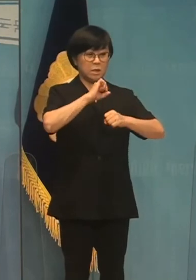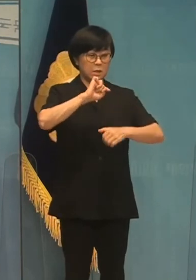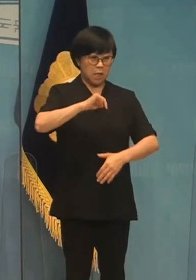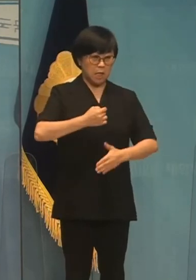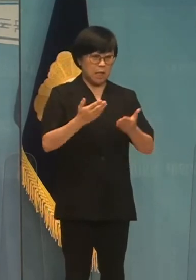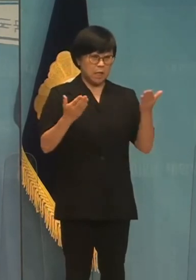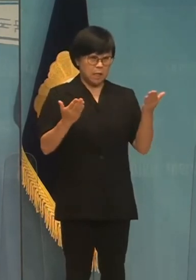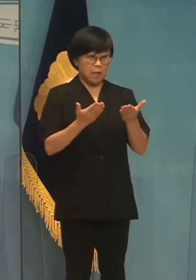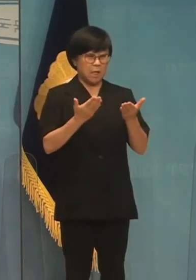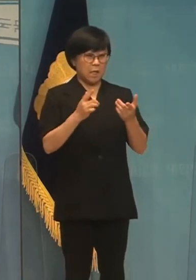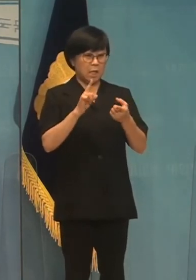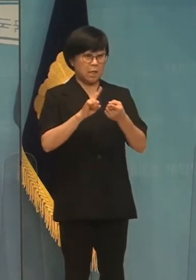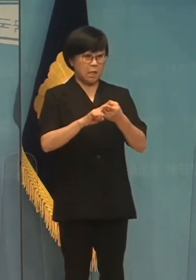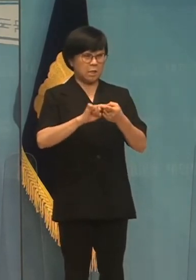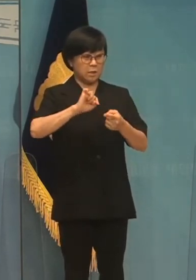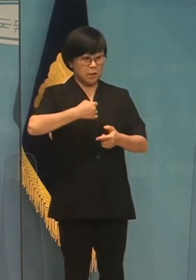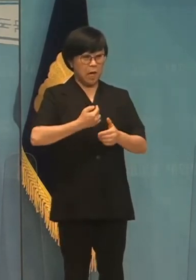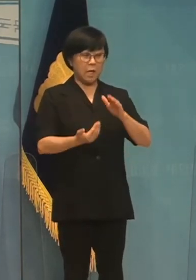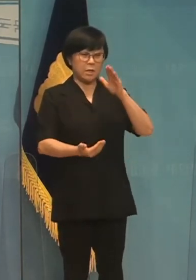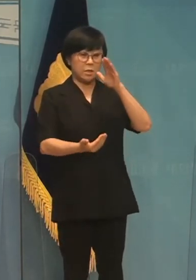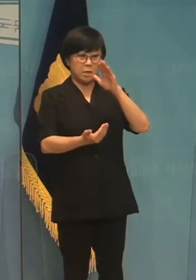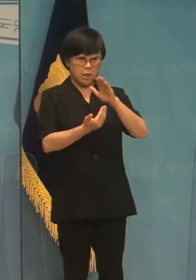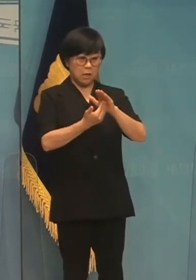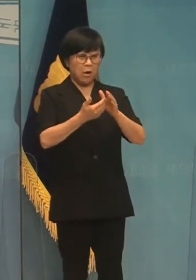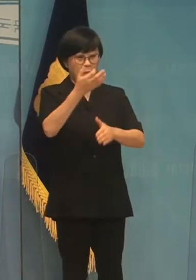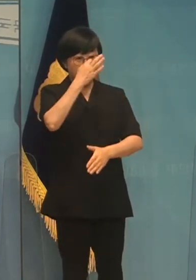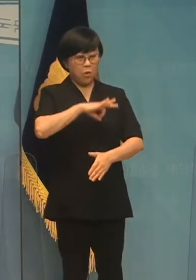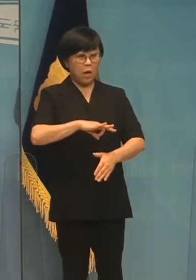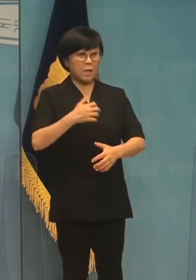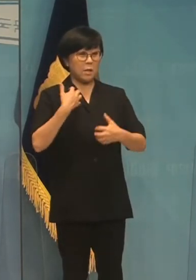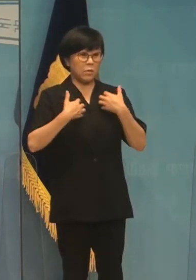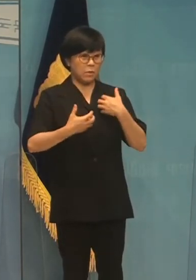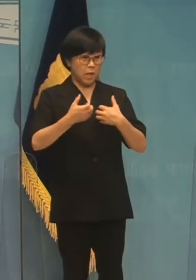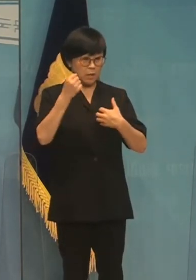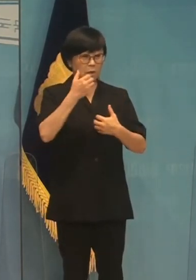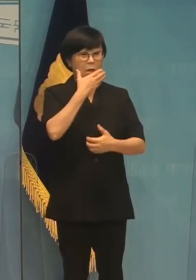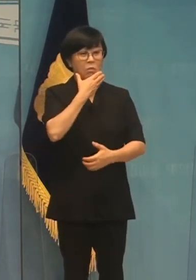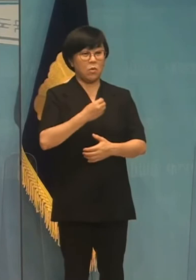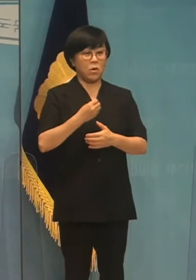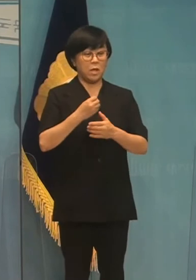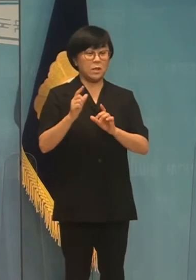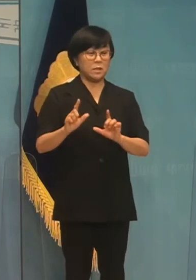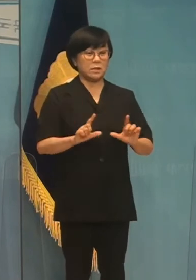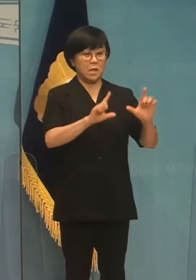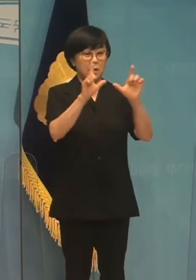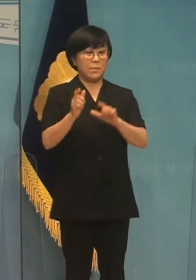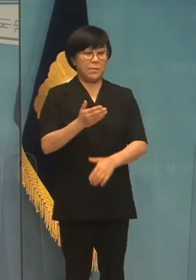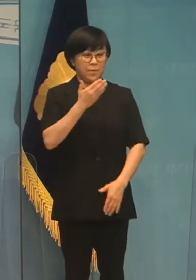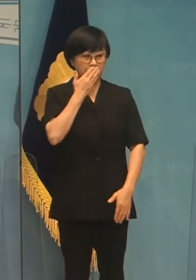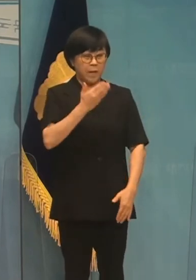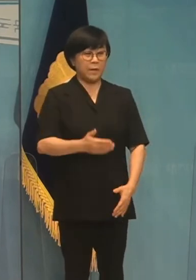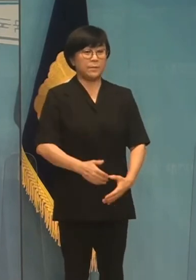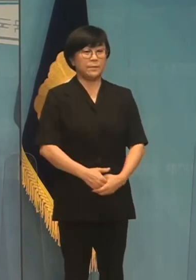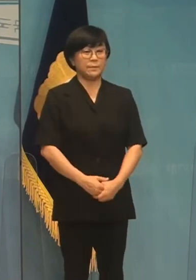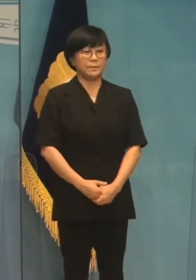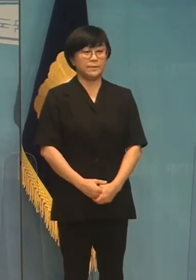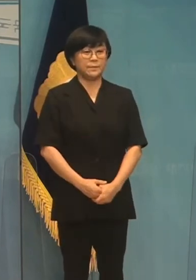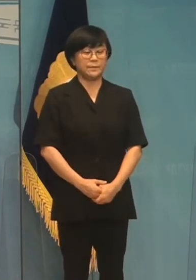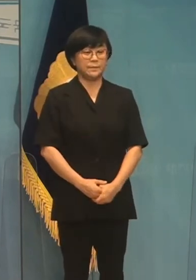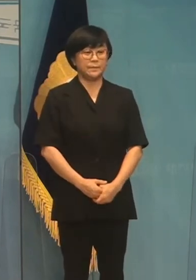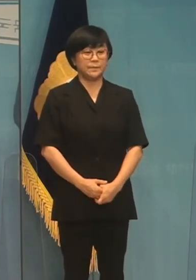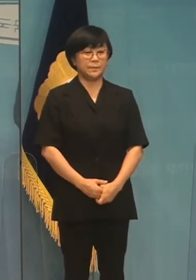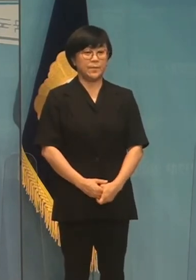하는 일에서 자신의 보람과 기쁨을 누리며 행복하게 살 수 있게 해야 합니다.